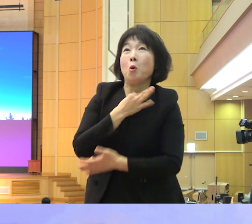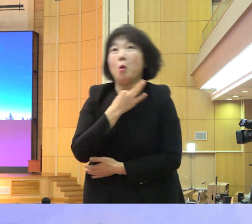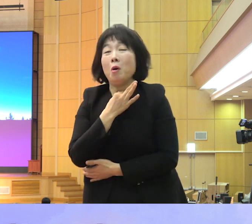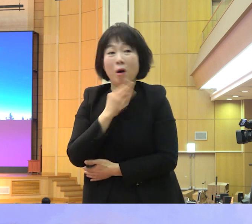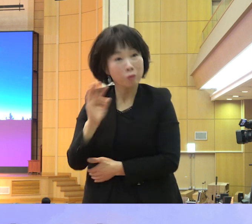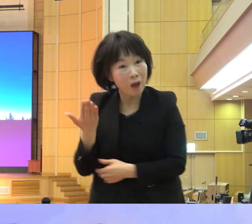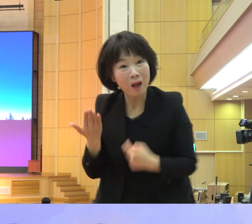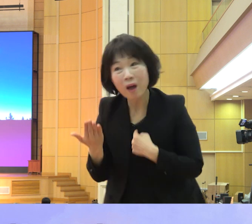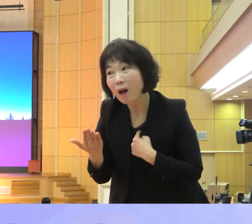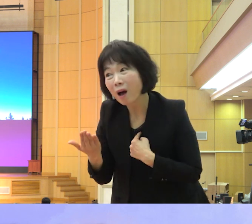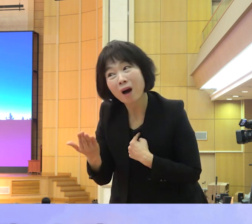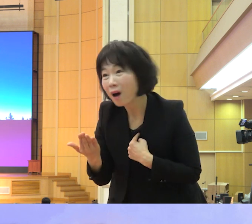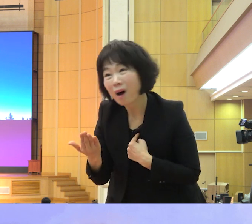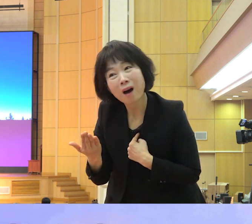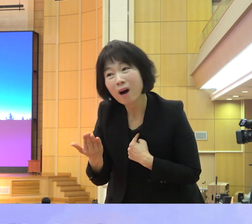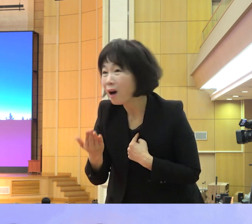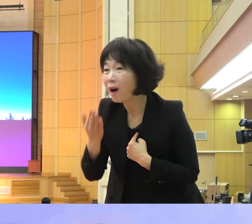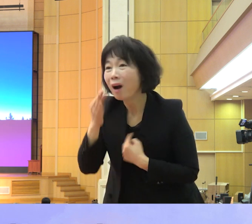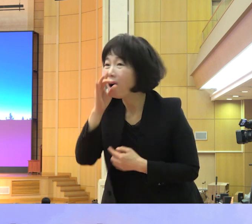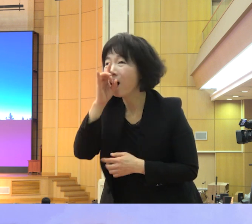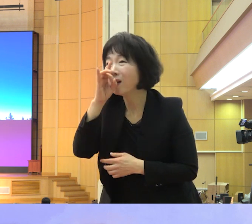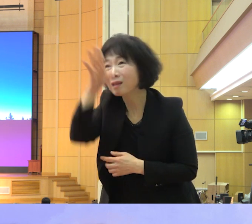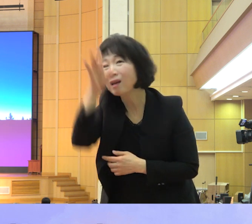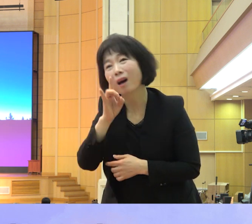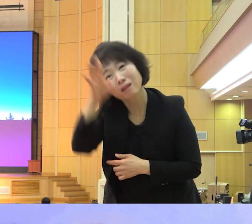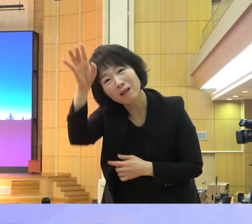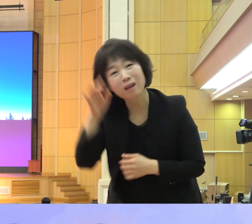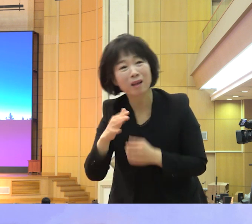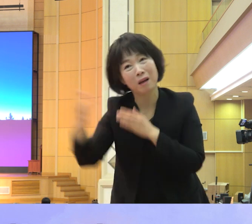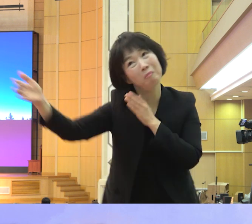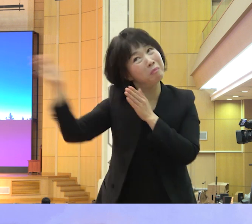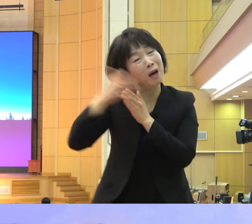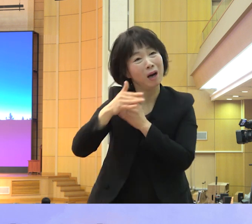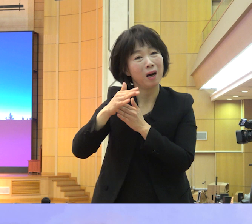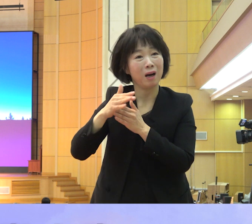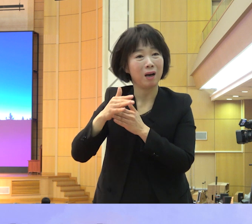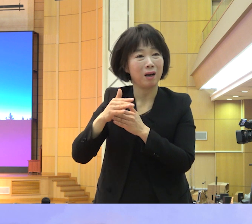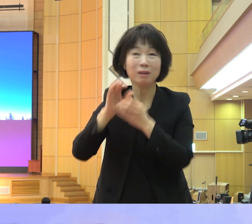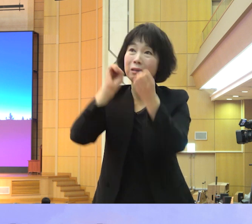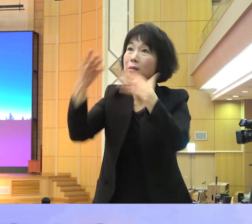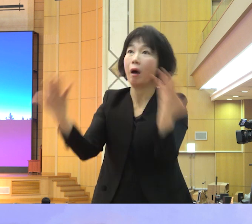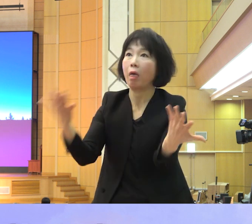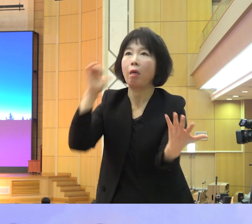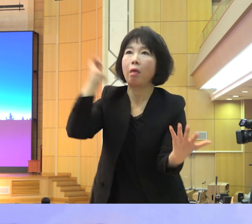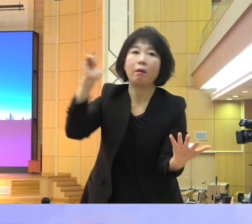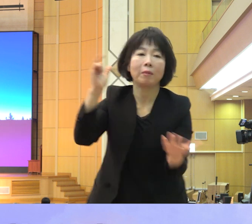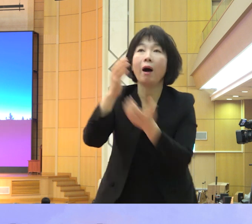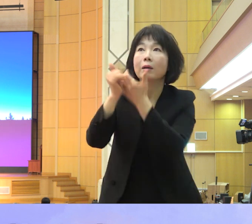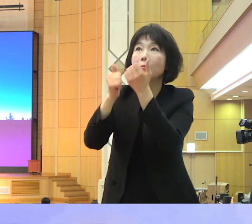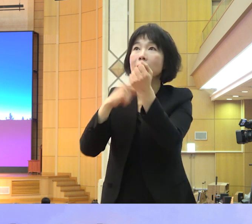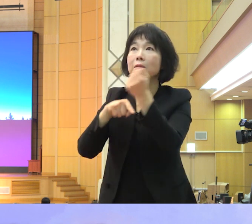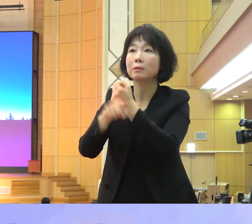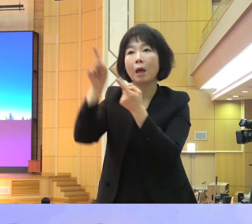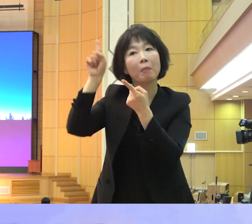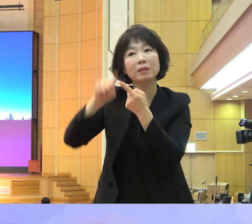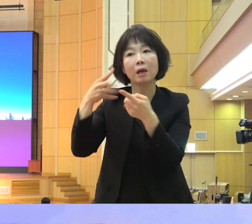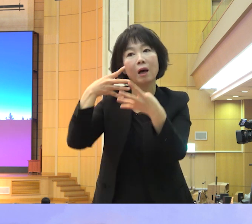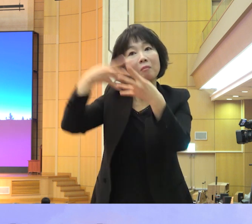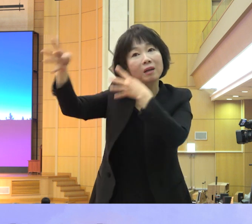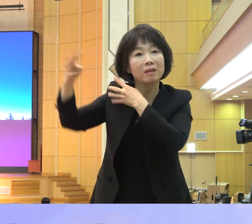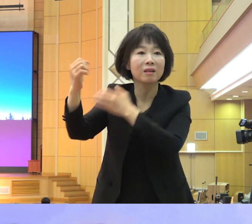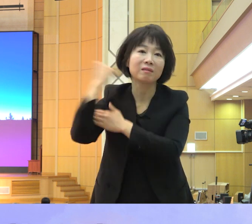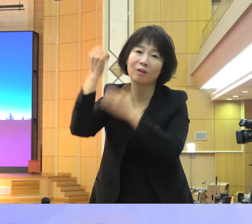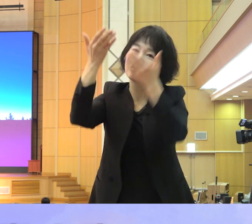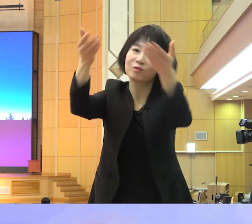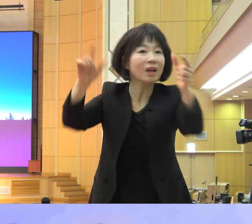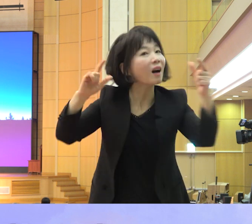소원일 뿐, 일방적 희망사항일 뿐 하나님의 뜻에, 하나님 마음에 맞지 않기 때문에 역사하지